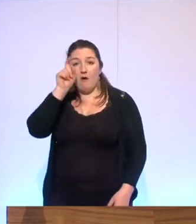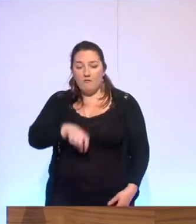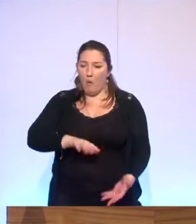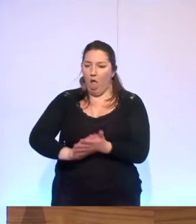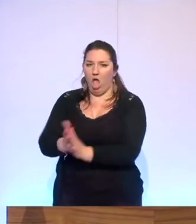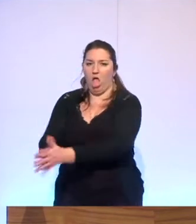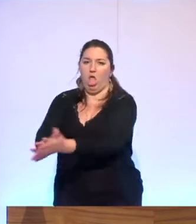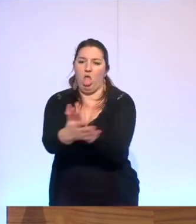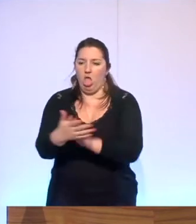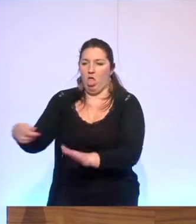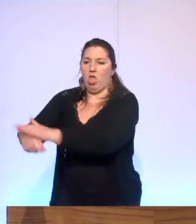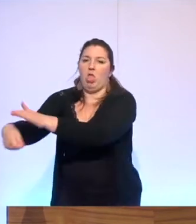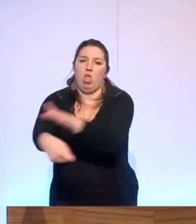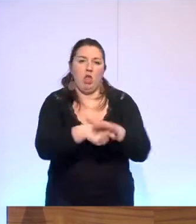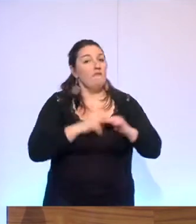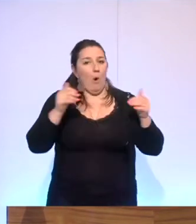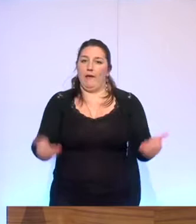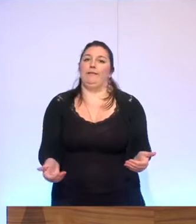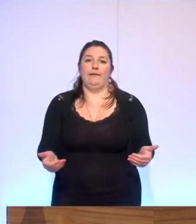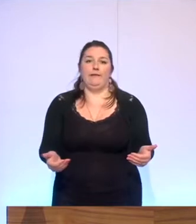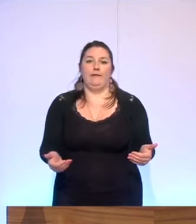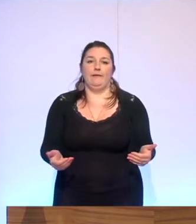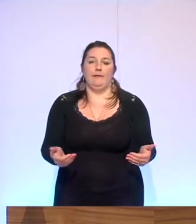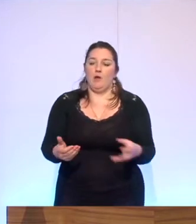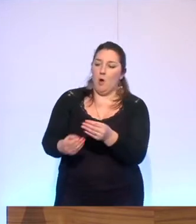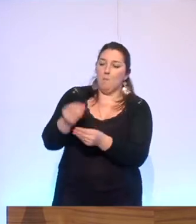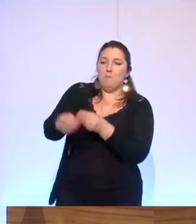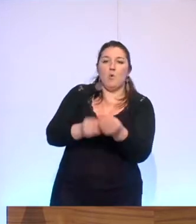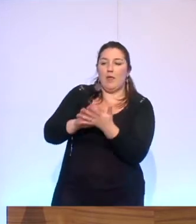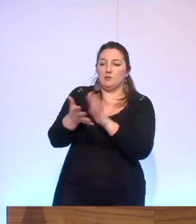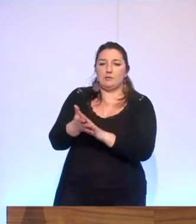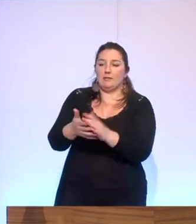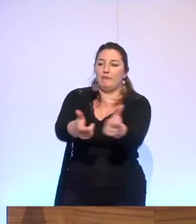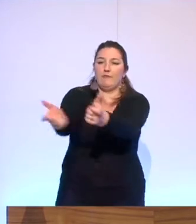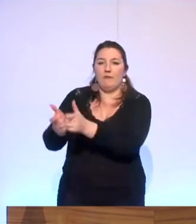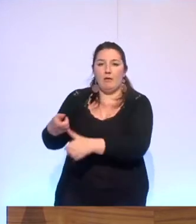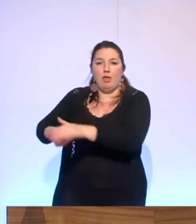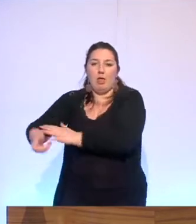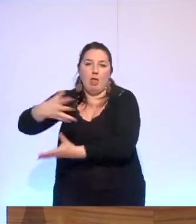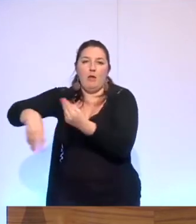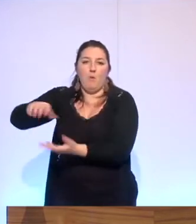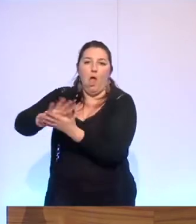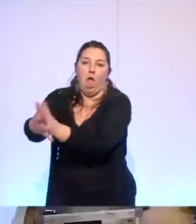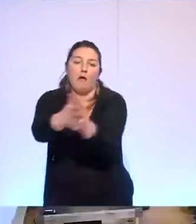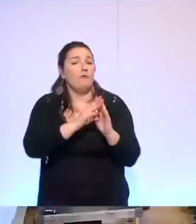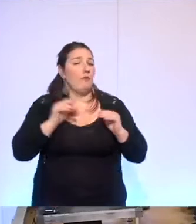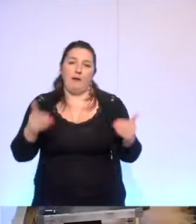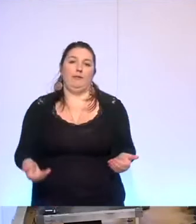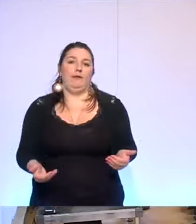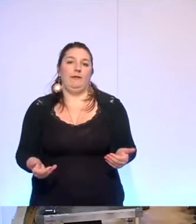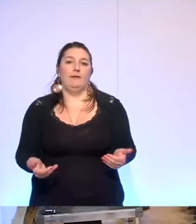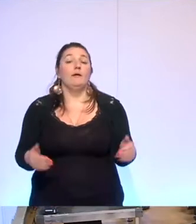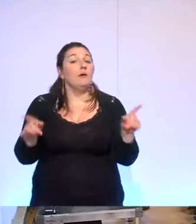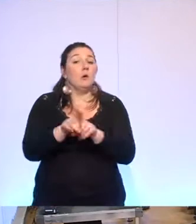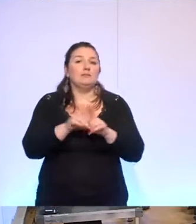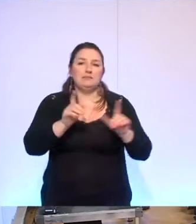soit dans le domaine des subventions au monde associatif, mais aussi dans celui de l'attribution